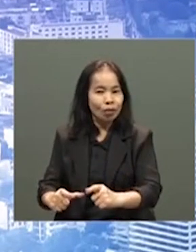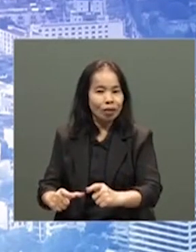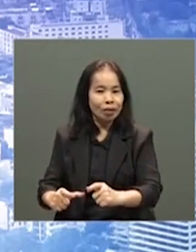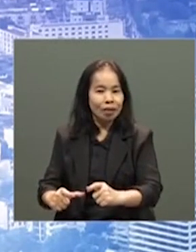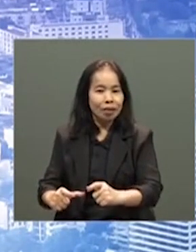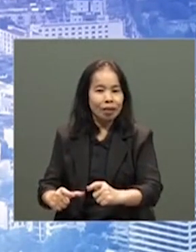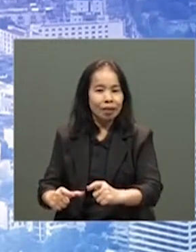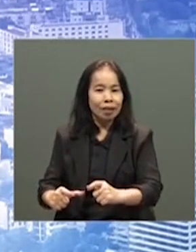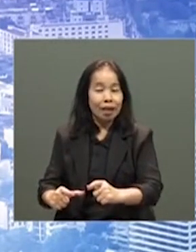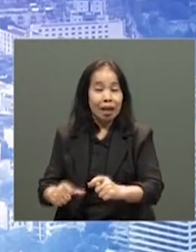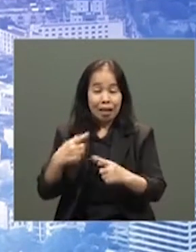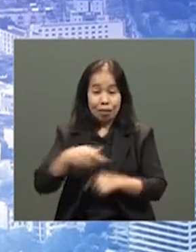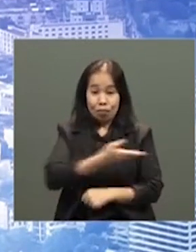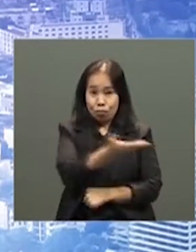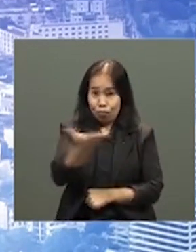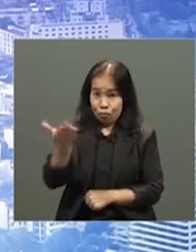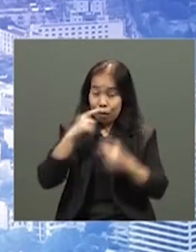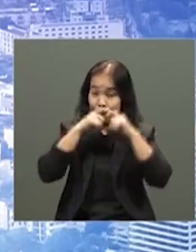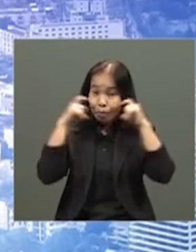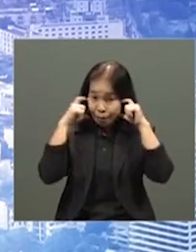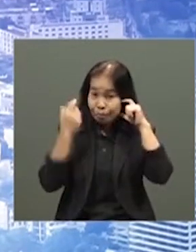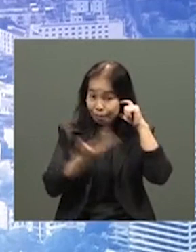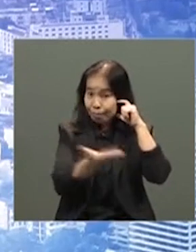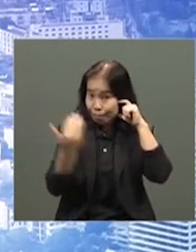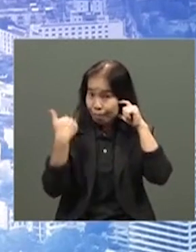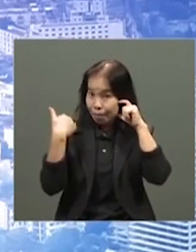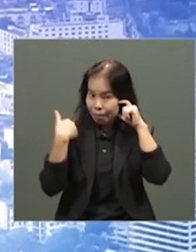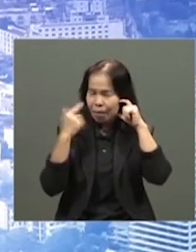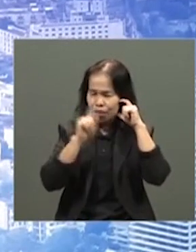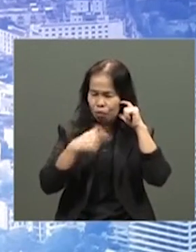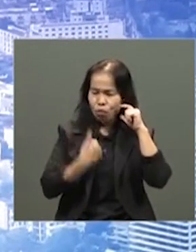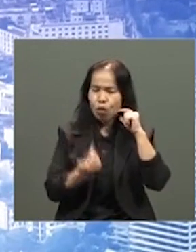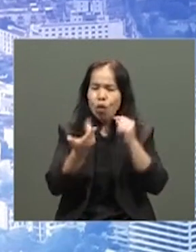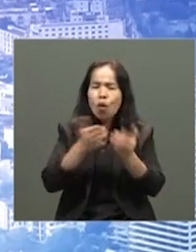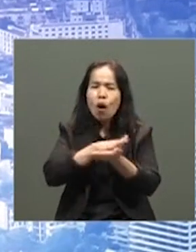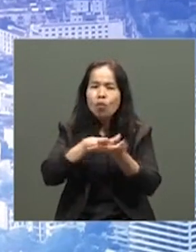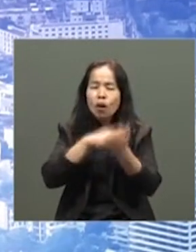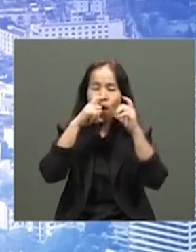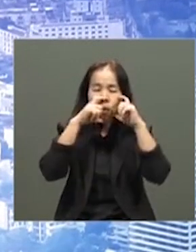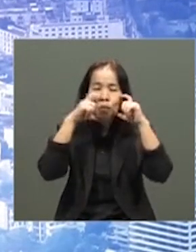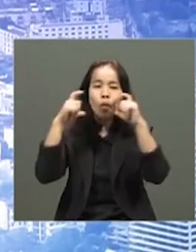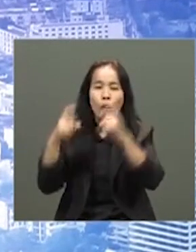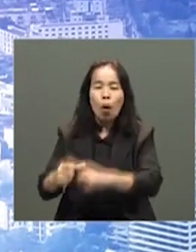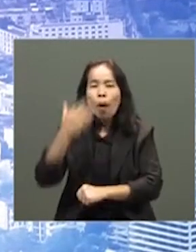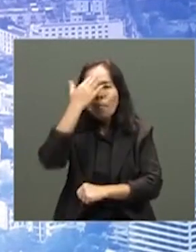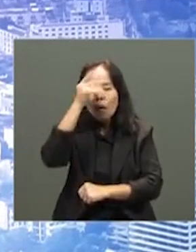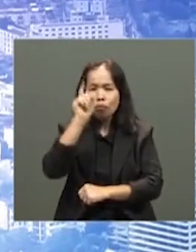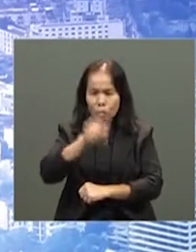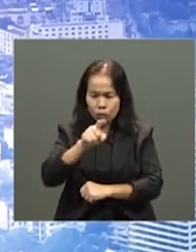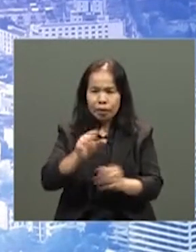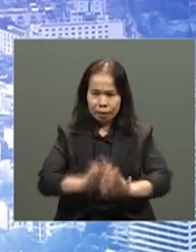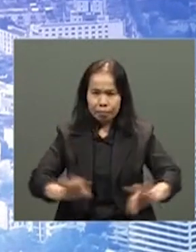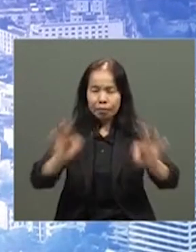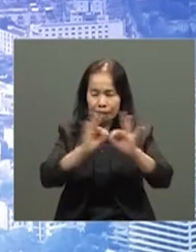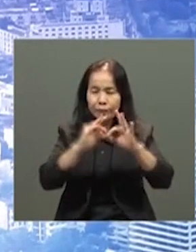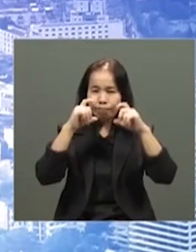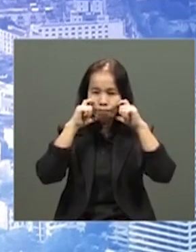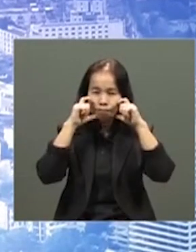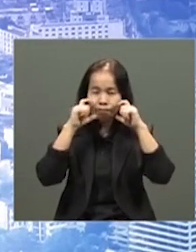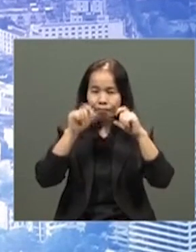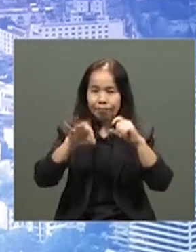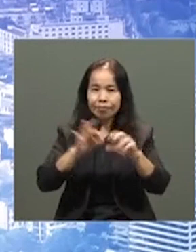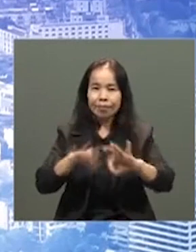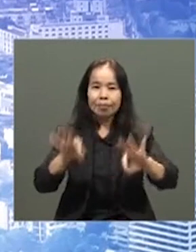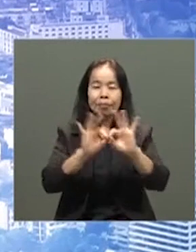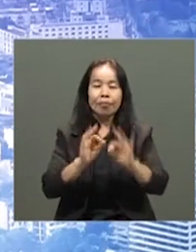านการณ์โควิด-19 หรือสบค.ยกมาตรการต่างๆที่เกิดในจังหวัดภูเก็ตซึ่งระยะเวลาประมาณ1เดือน